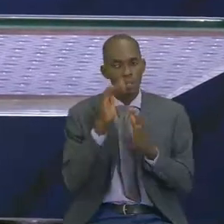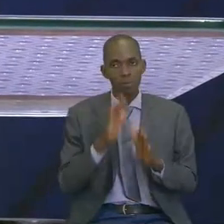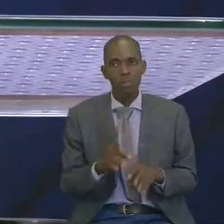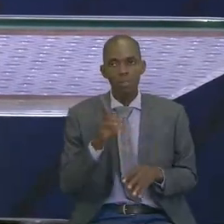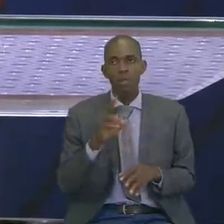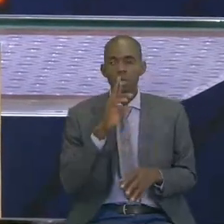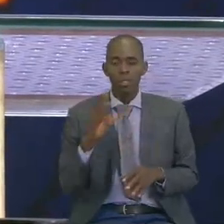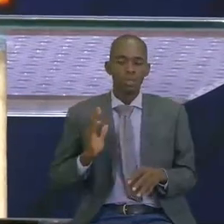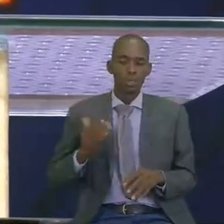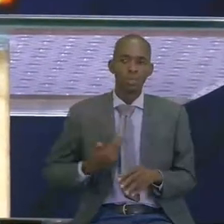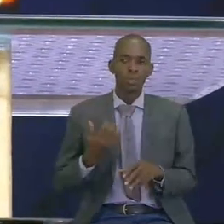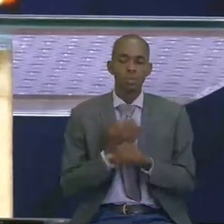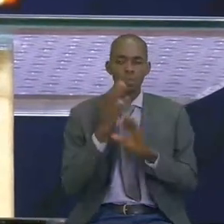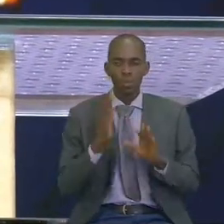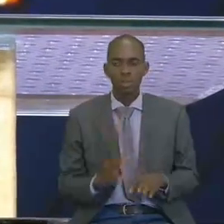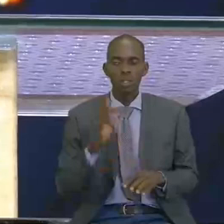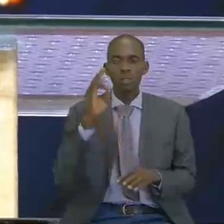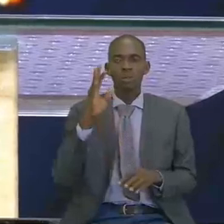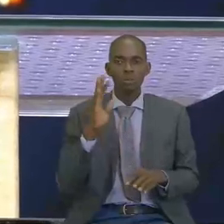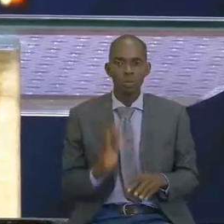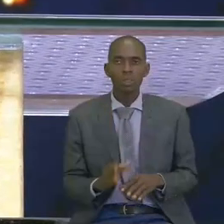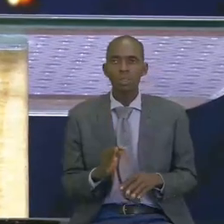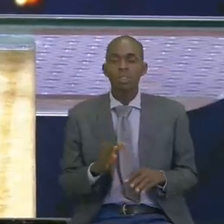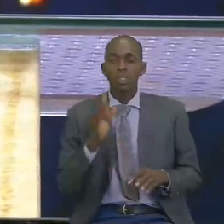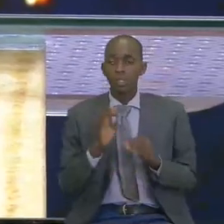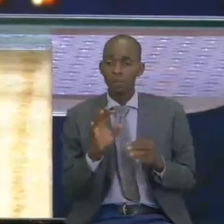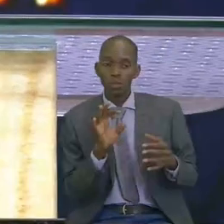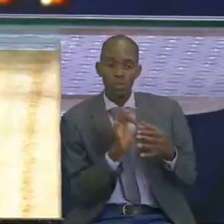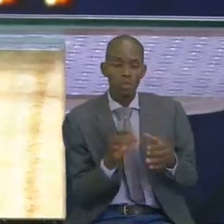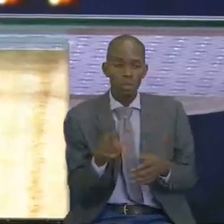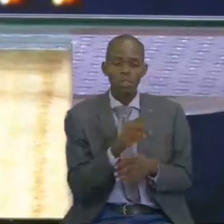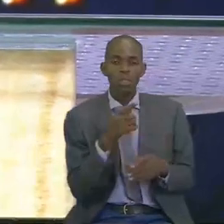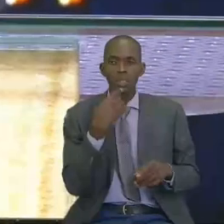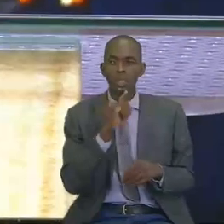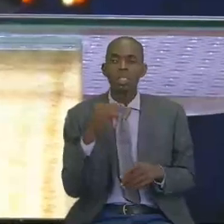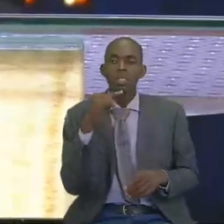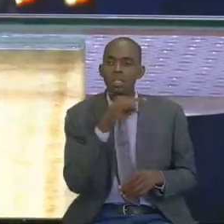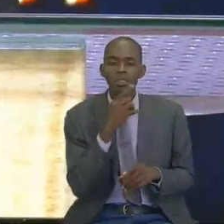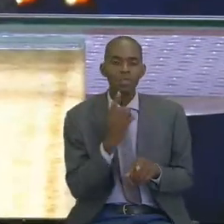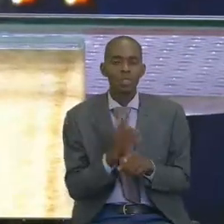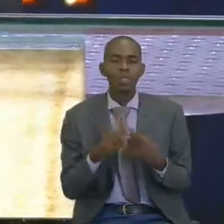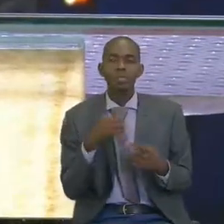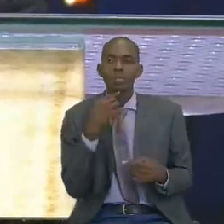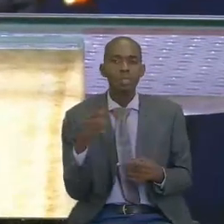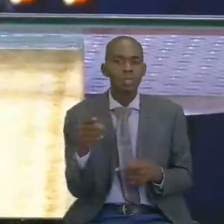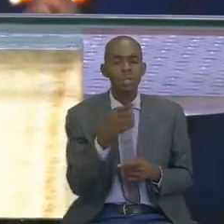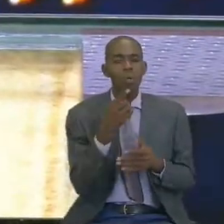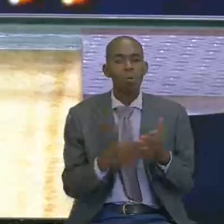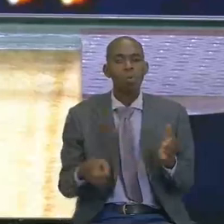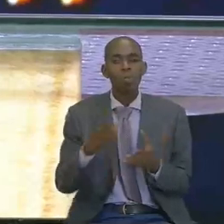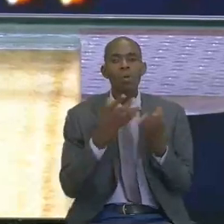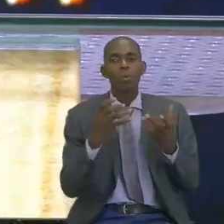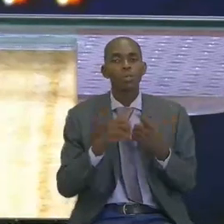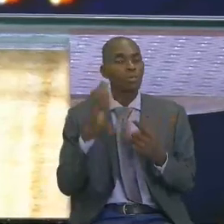gagneurs gagneurs d'âme, vous êtes ministres. Si vous vous joignez à eux pour leur dire ce qu'ils